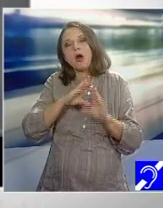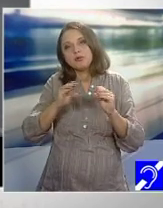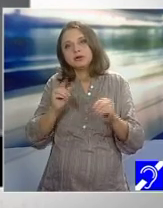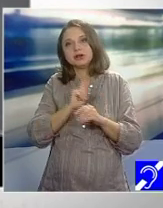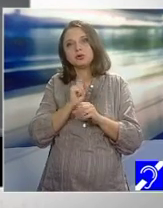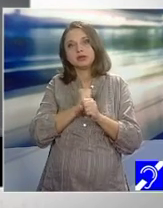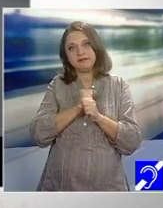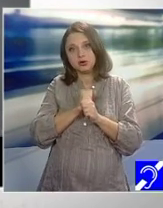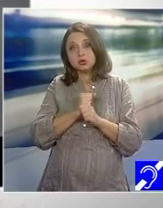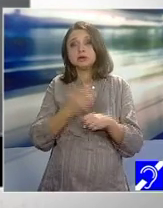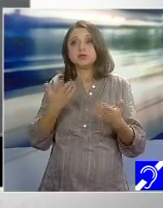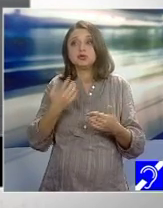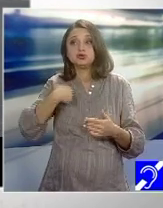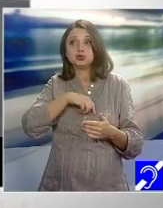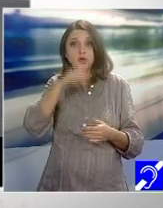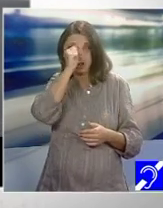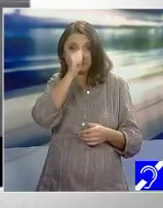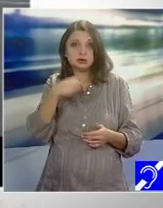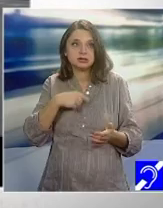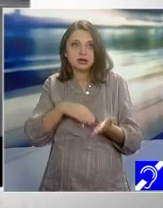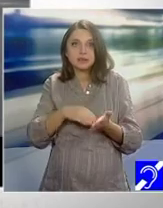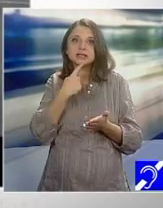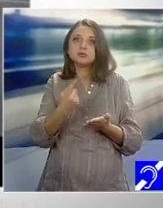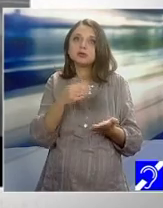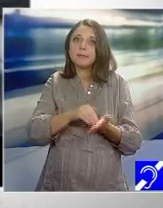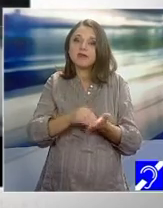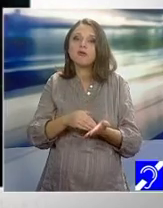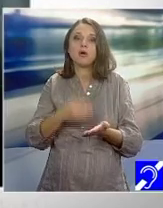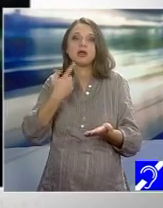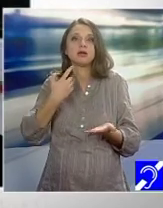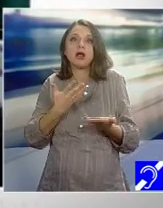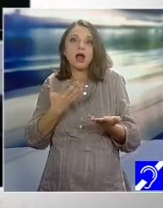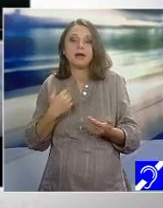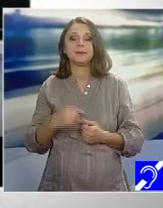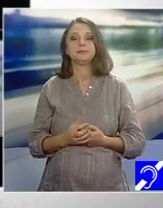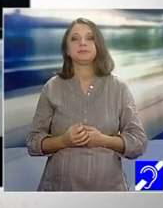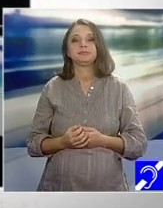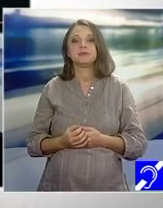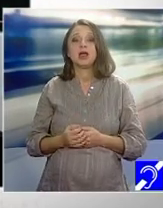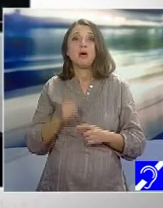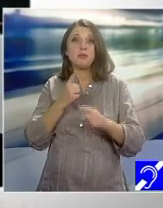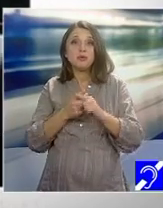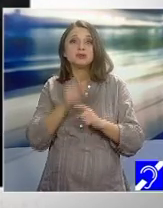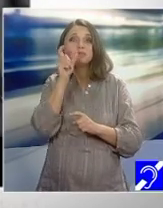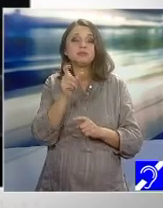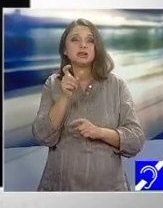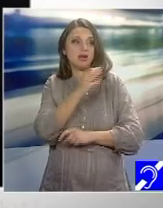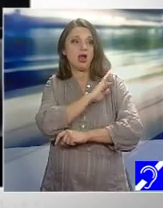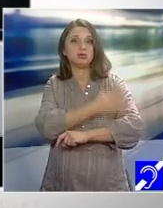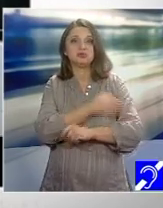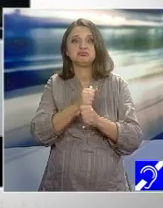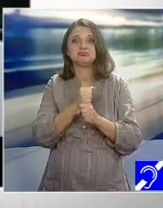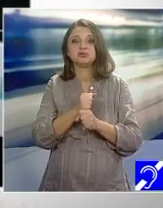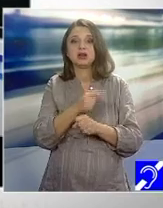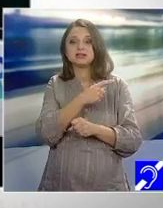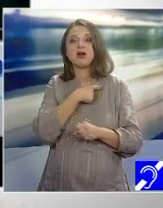cap. Plus că ei nu sunt în situație să știe ce să facă și cum trebuie făcut bine. Avem